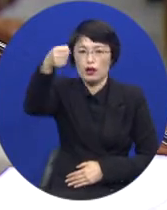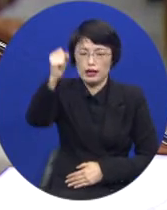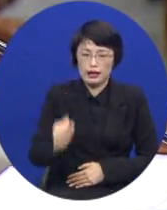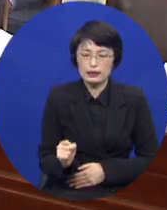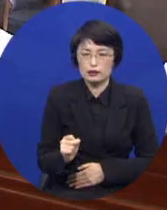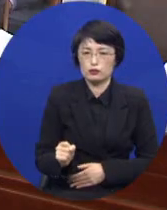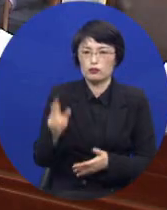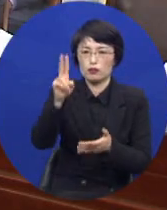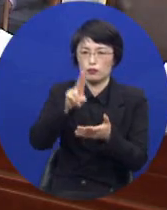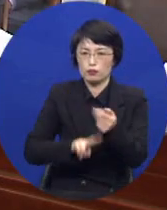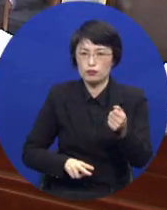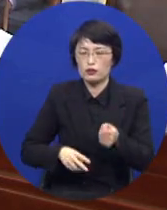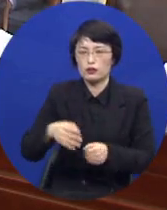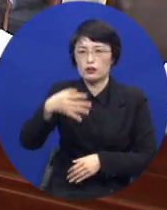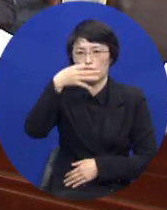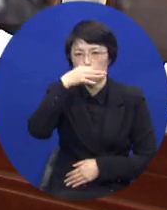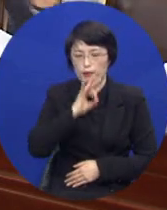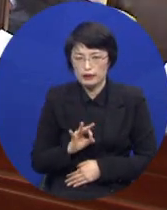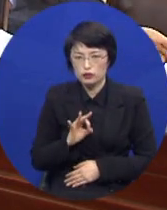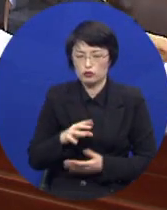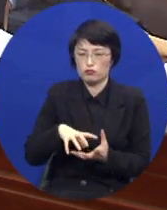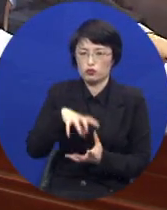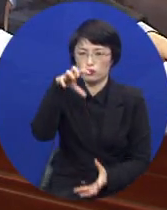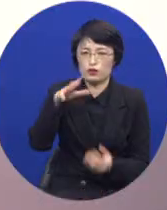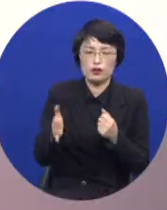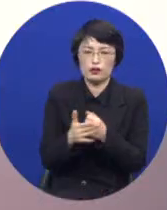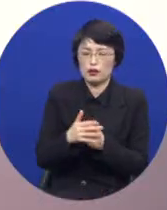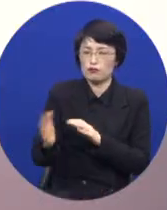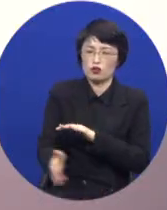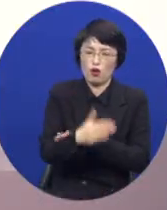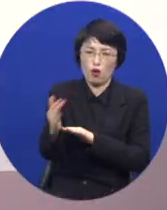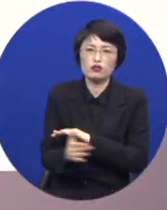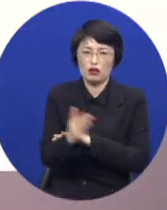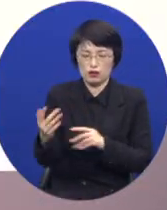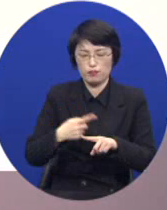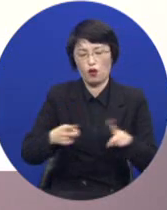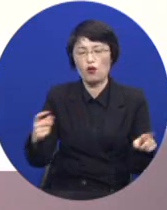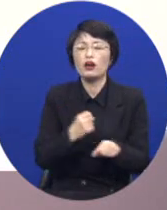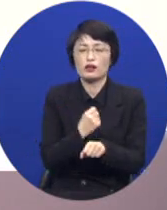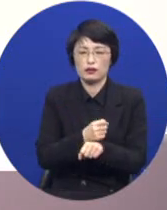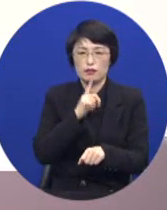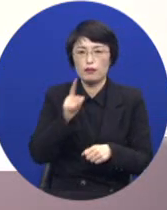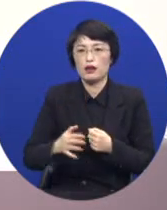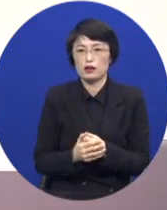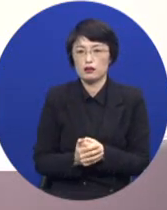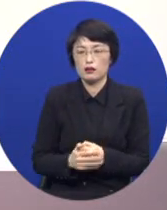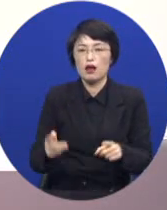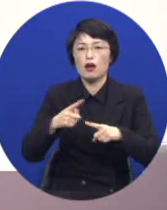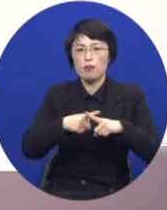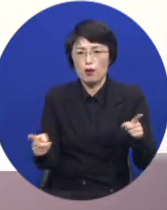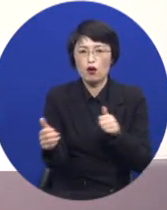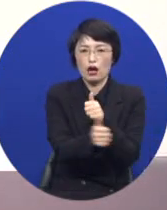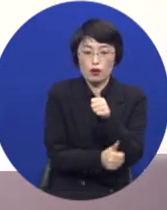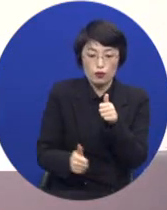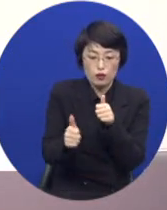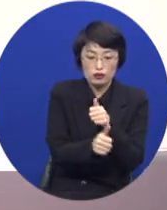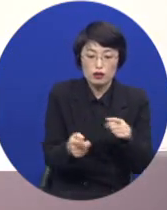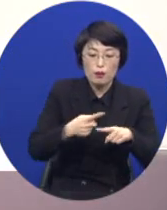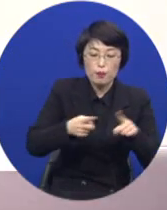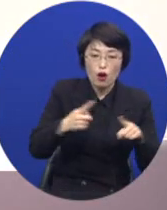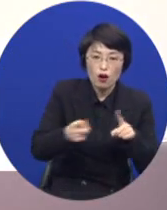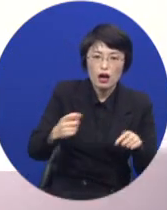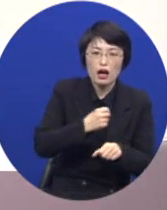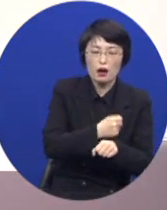영향평가 자체가 엉터리 라는 겁니다 한번 할때 사라지고 평가위원 들께서 애 평가를 하면서 아